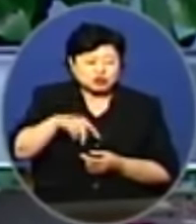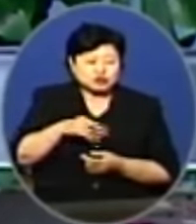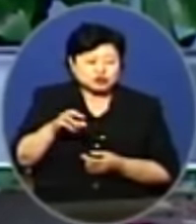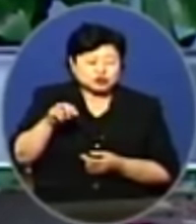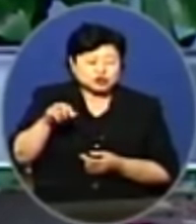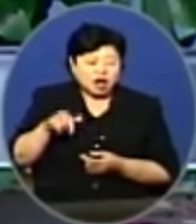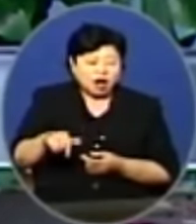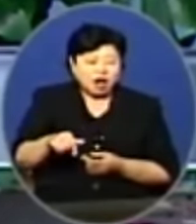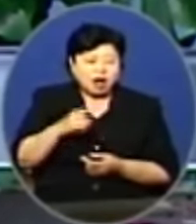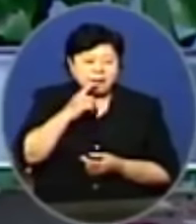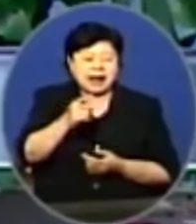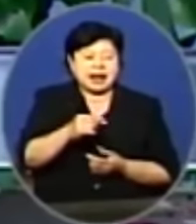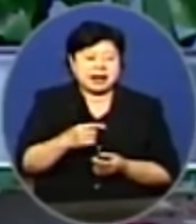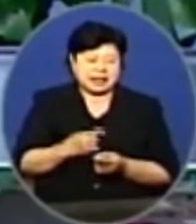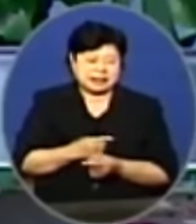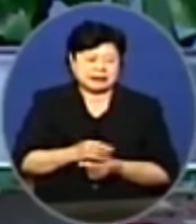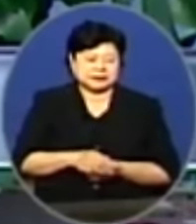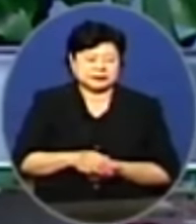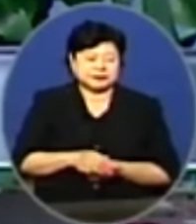신장